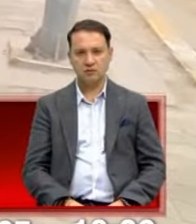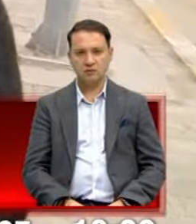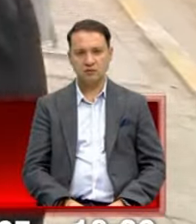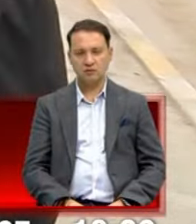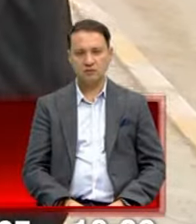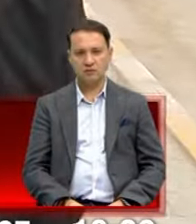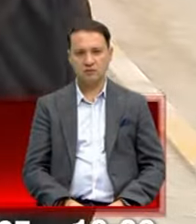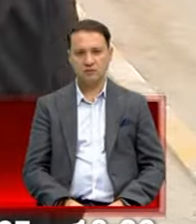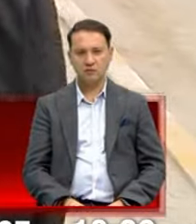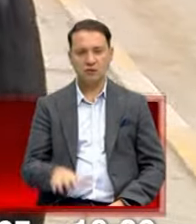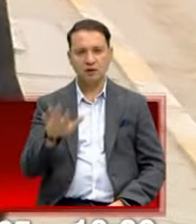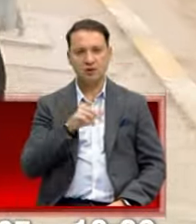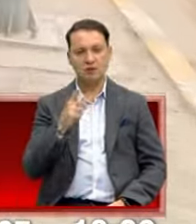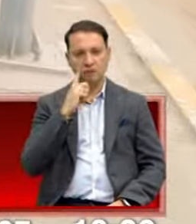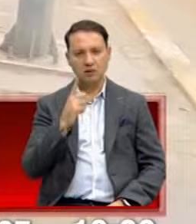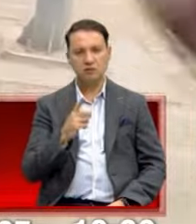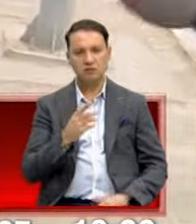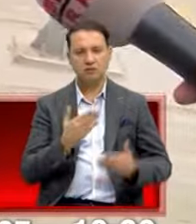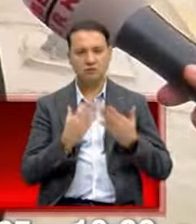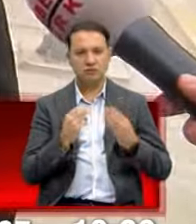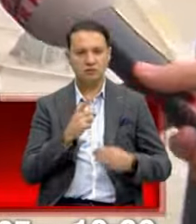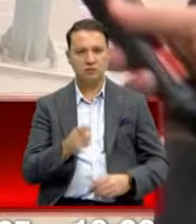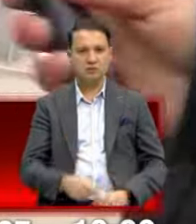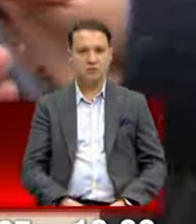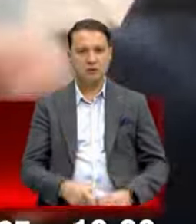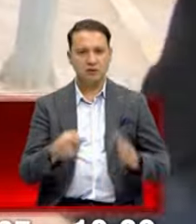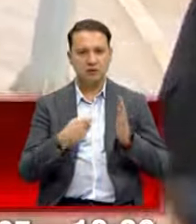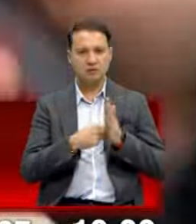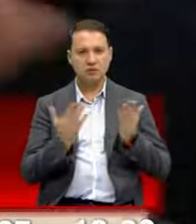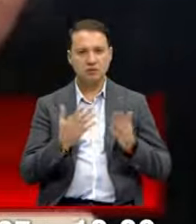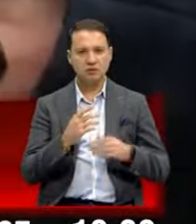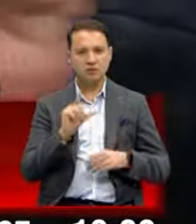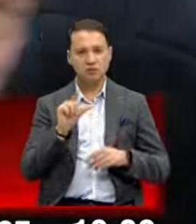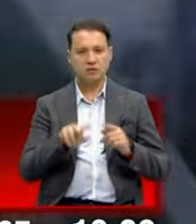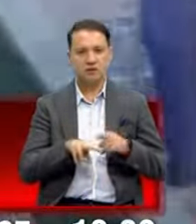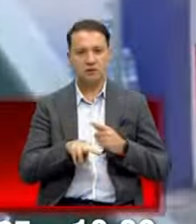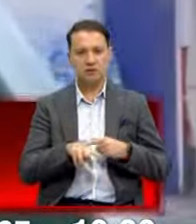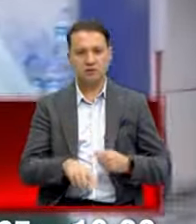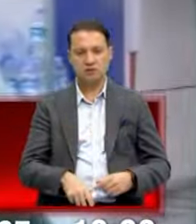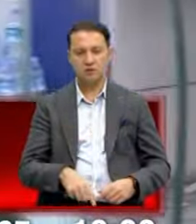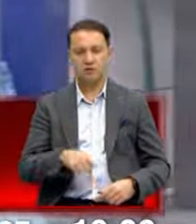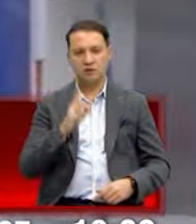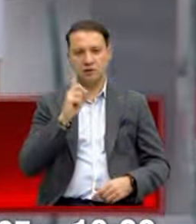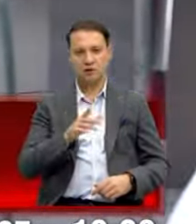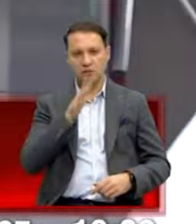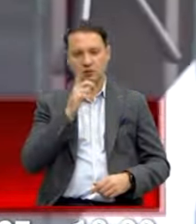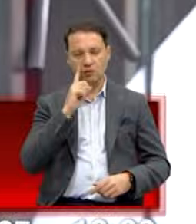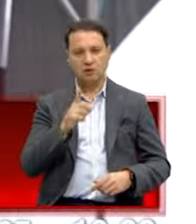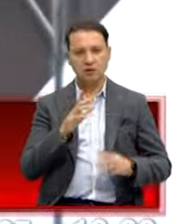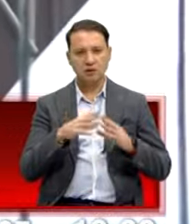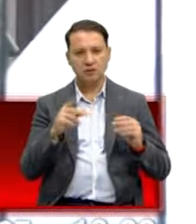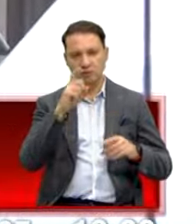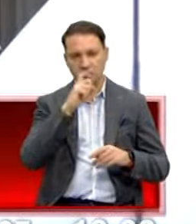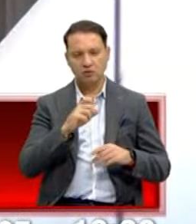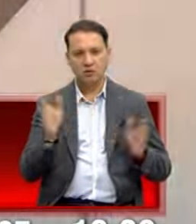kurtarın. Herkes müdahale etsin. Kurtarın. İsmi nedir acaba? Uğur Yıldız. İlk bilgilere göre kayıp